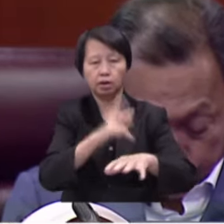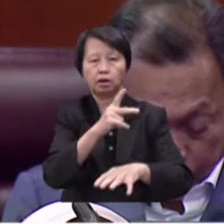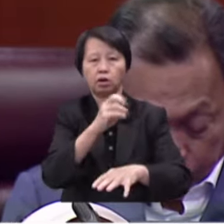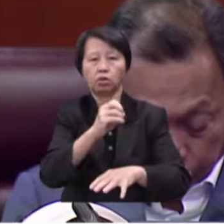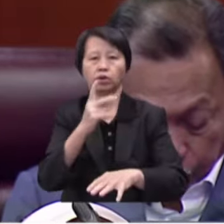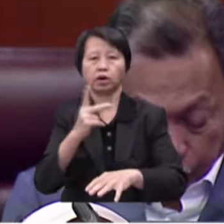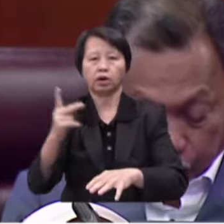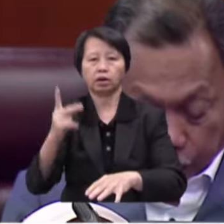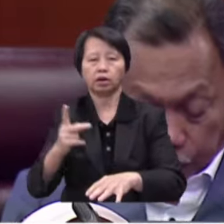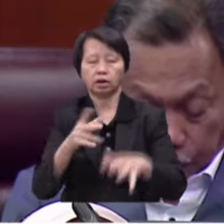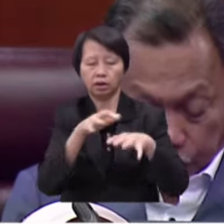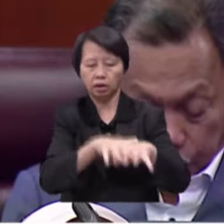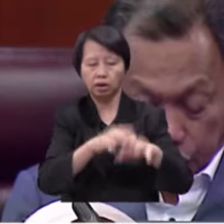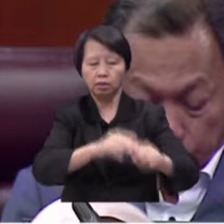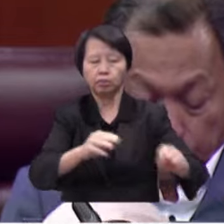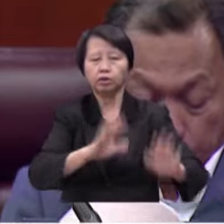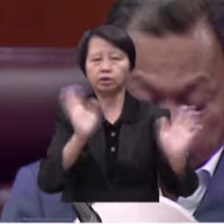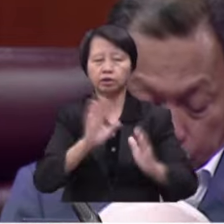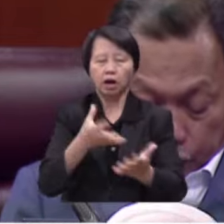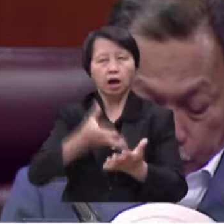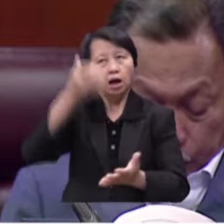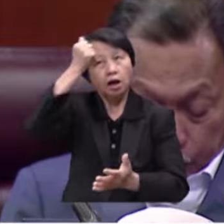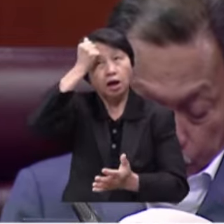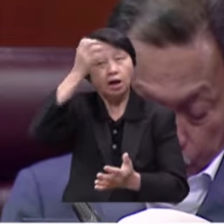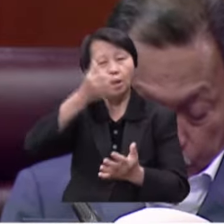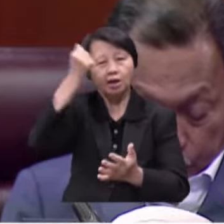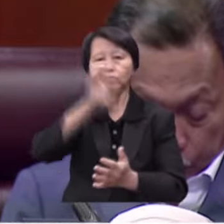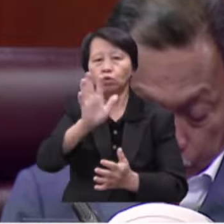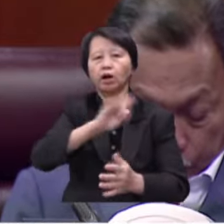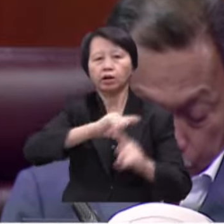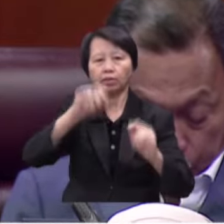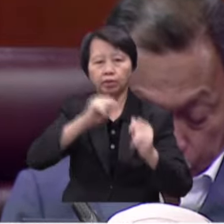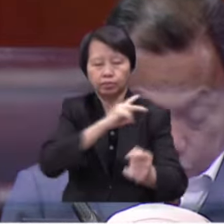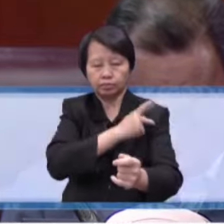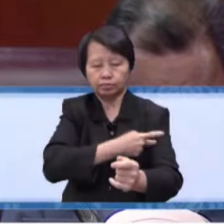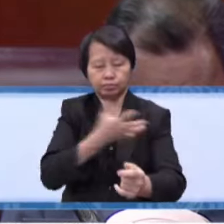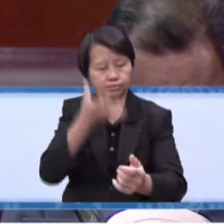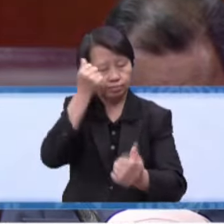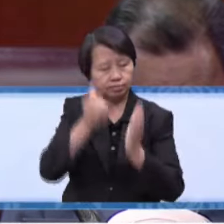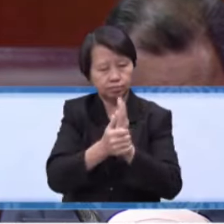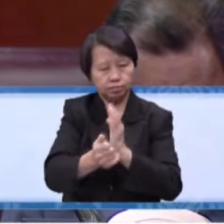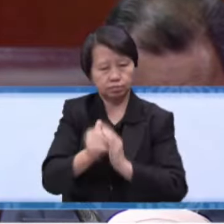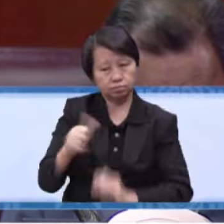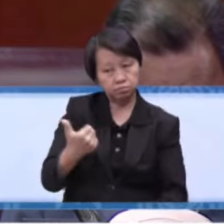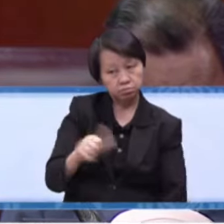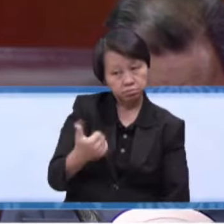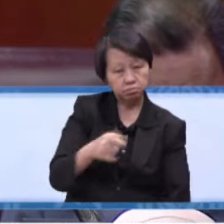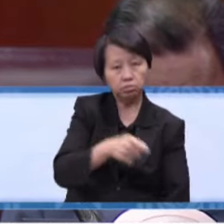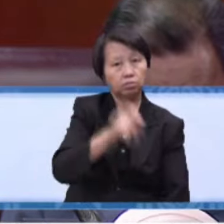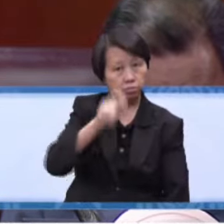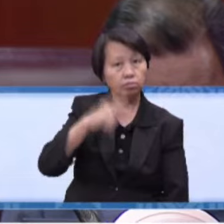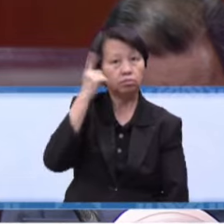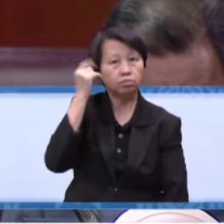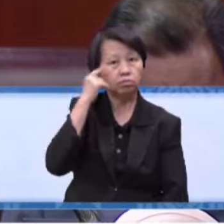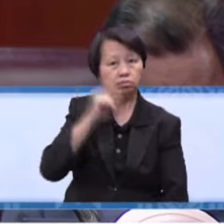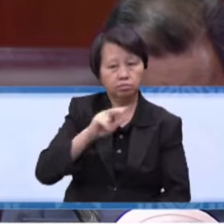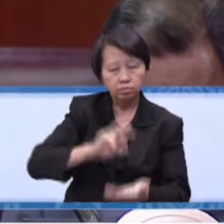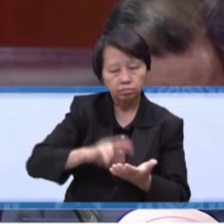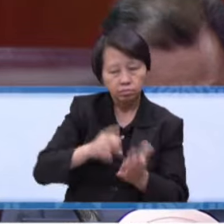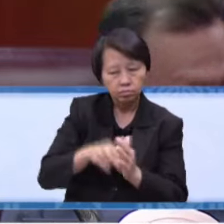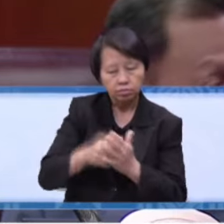kebangsaan supaya murid tidak hanya menghafal tetapi tapak menguasai kemahiran menilai mengaplikasi